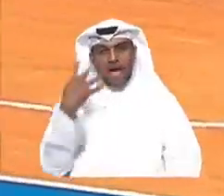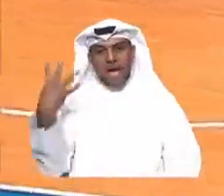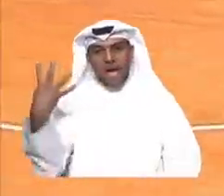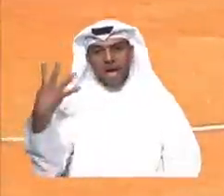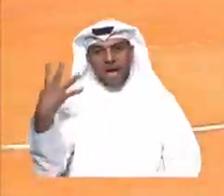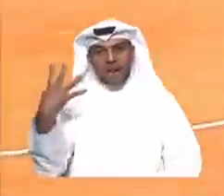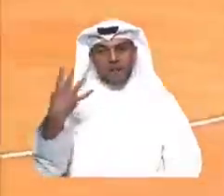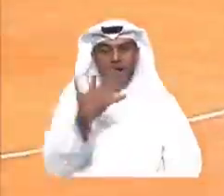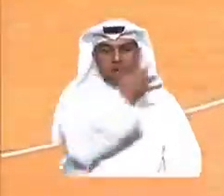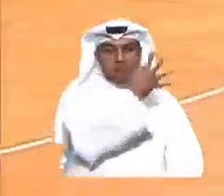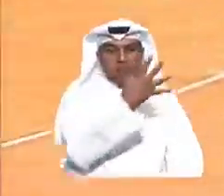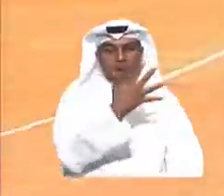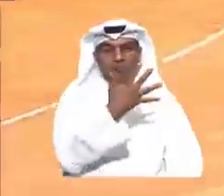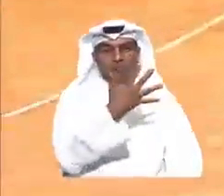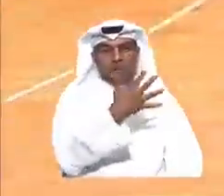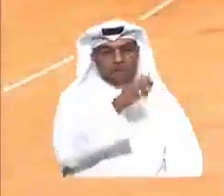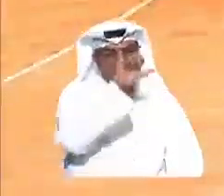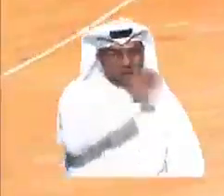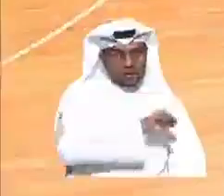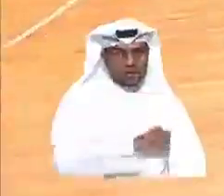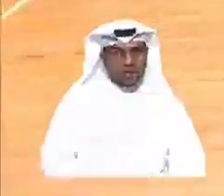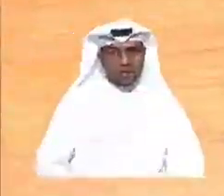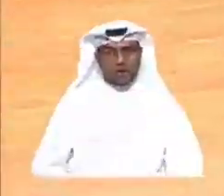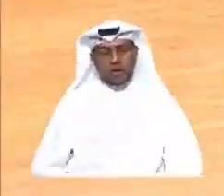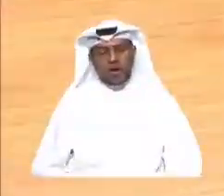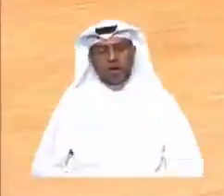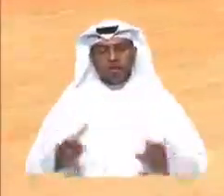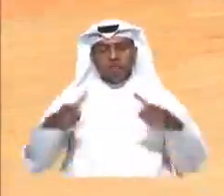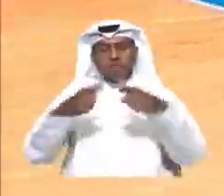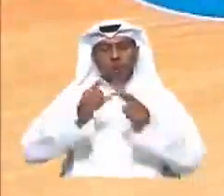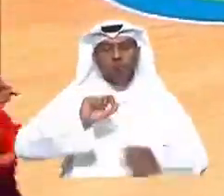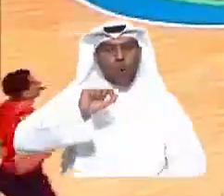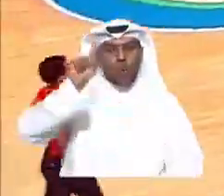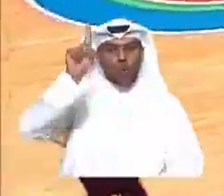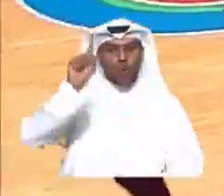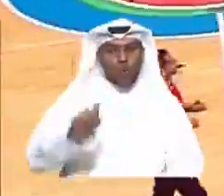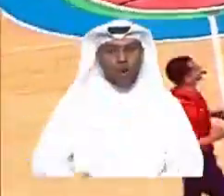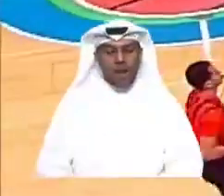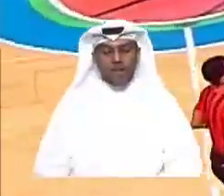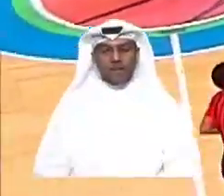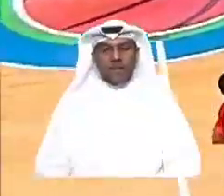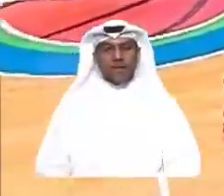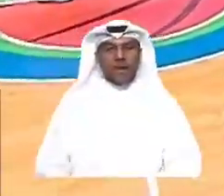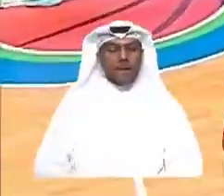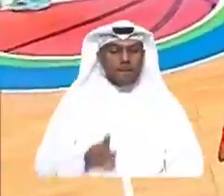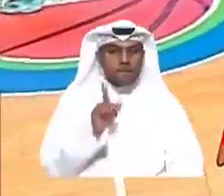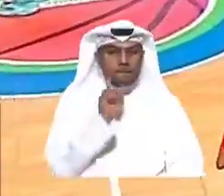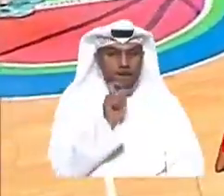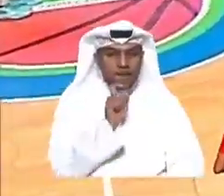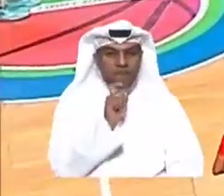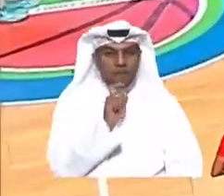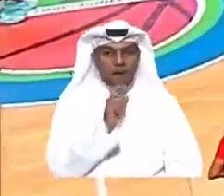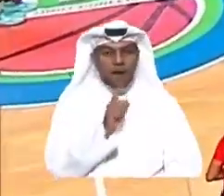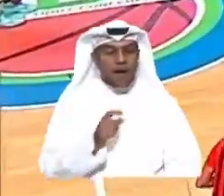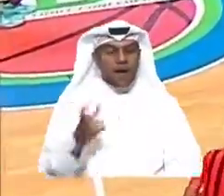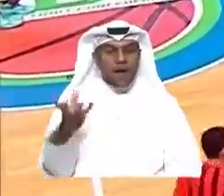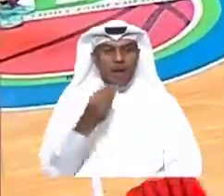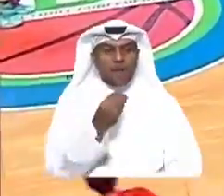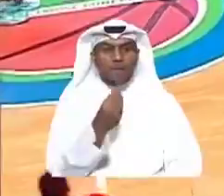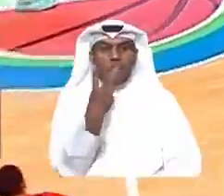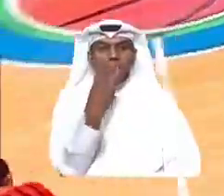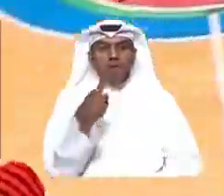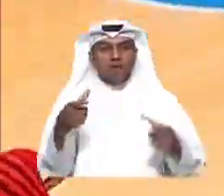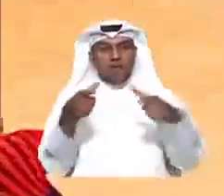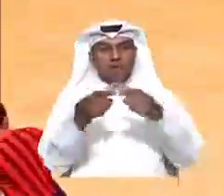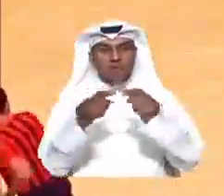مقابل 55 ليتصدر المجموعة الأولى ويلحق بفريق كاظمل الذي تصدر المجموعة الثالثة وبلغ الدوري ذاته.